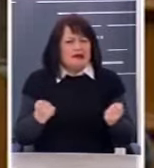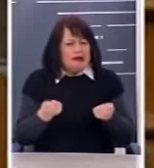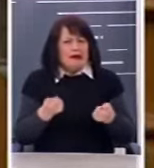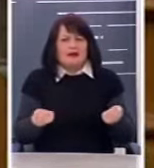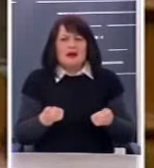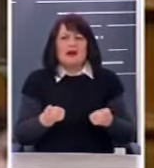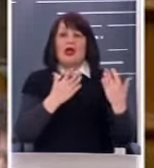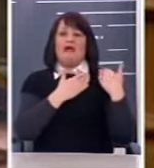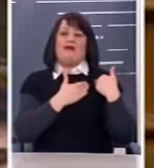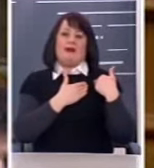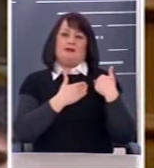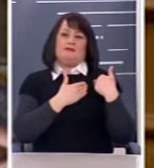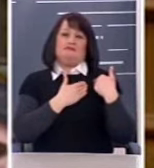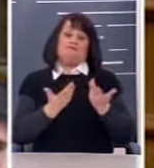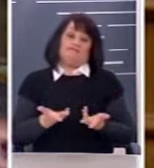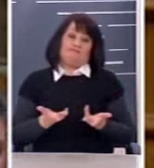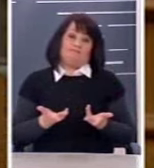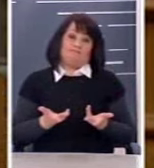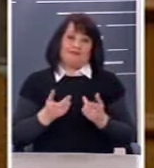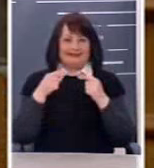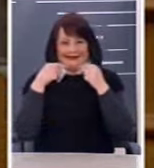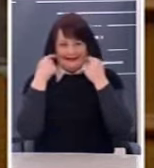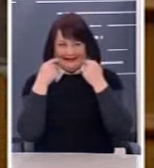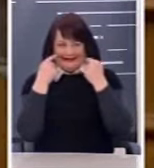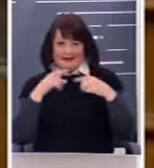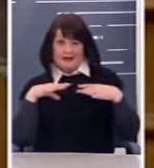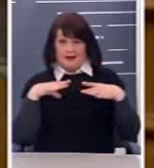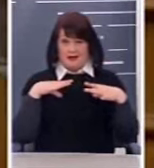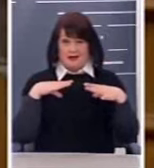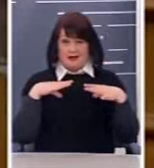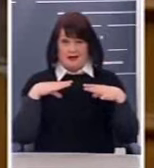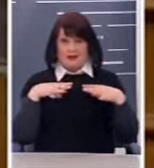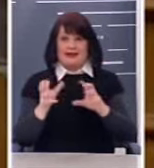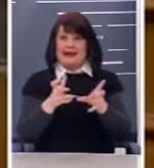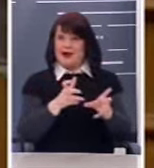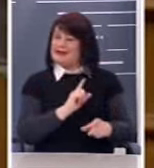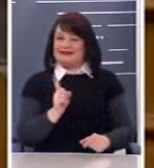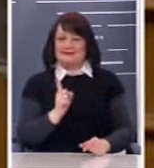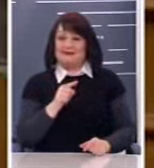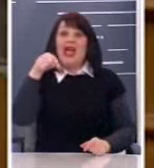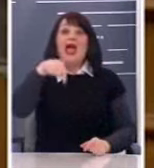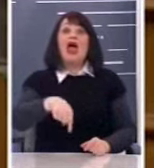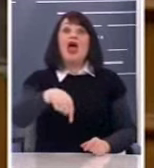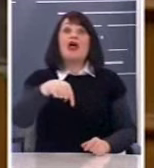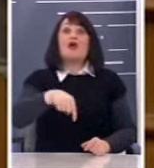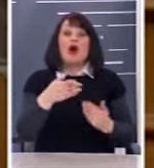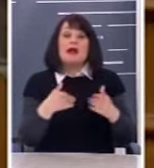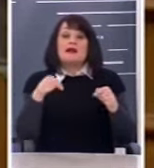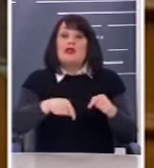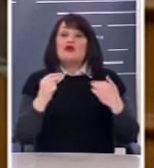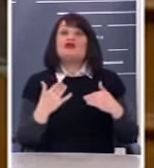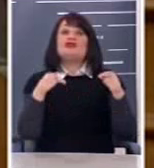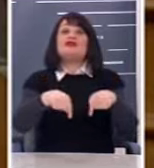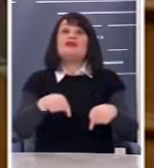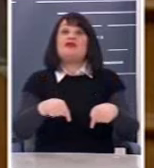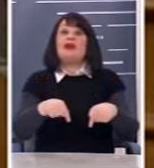ο καθένας να αναλάβει τις ευθύνες του. Και τα χαμογελάκια και οι μαγκές, όχι στα τηλεπαράθυρα, εδώ, δημόσια. Και